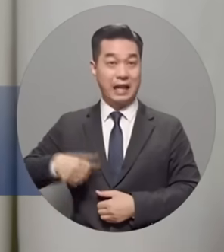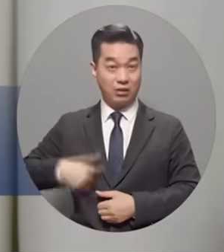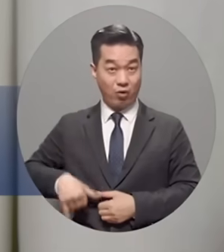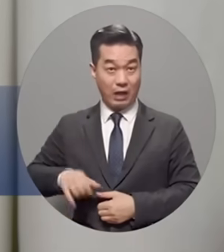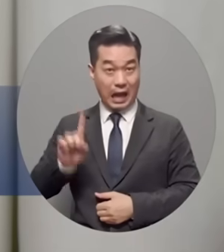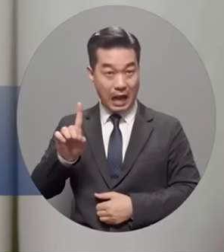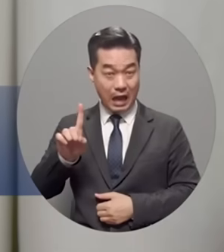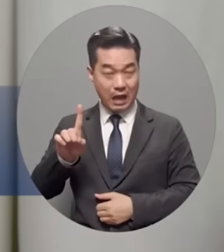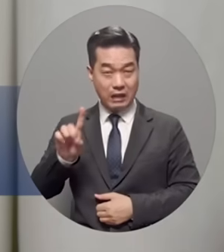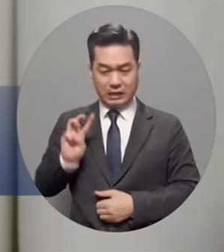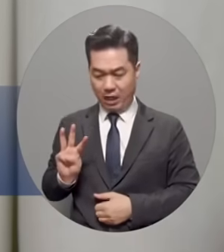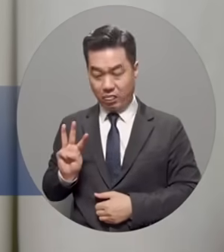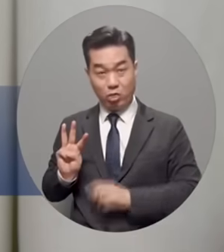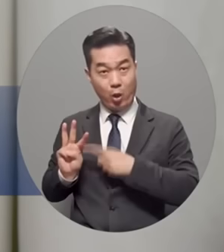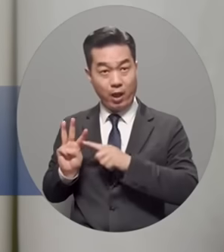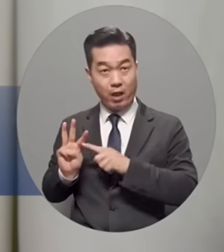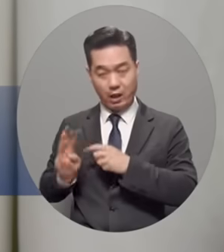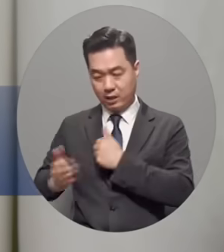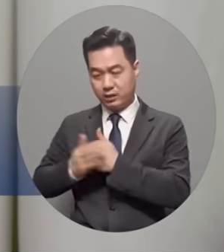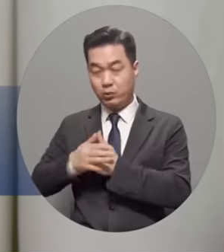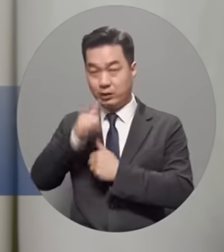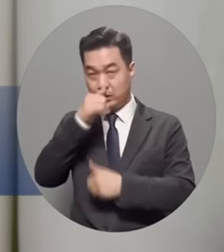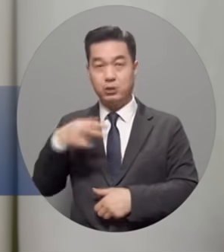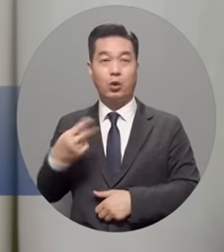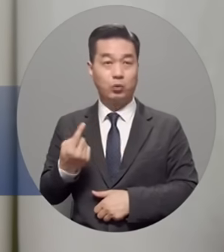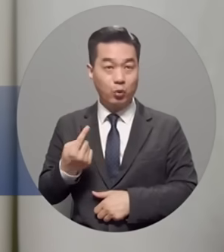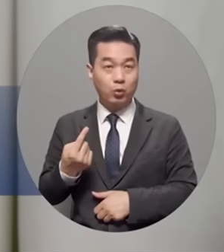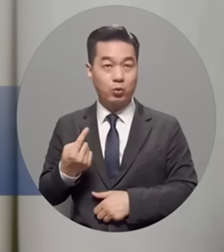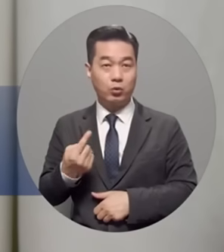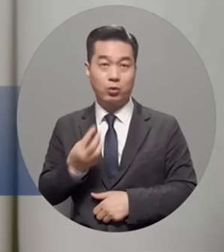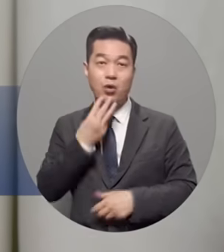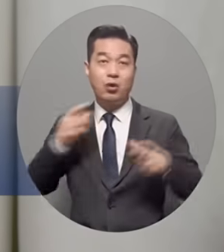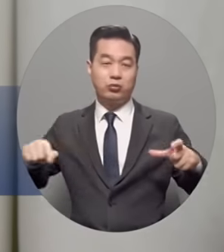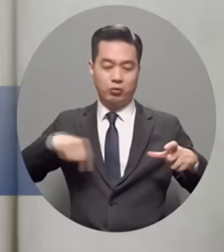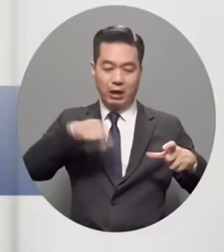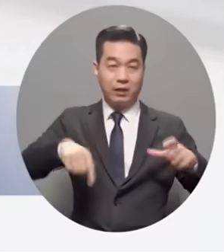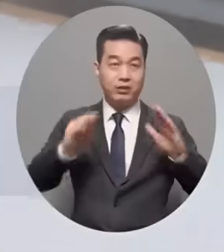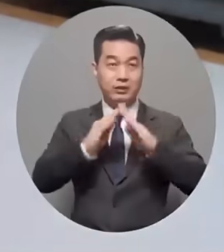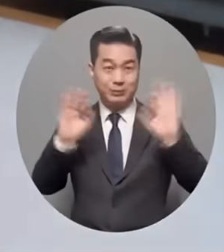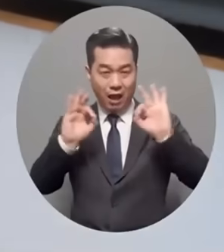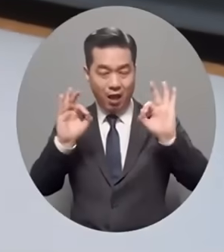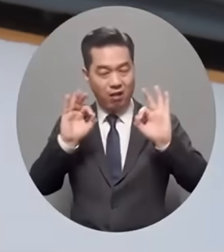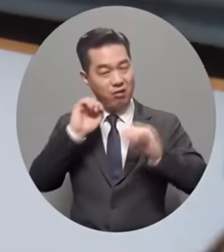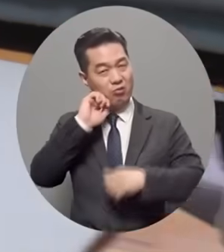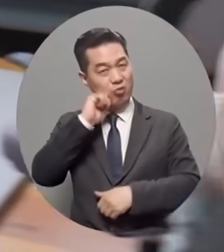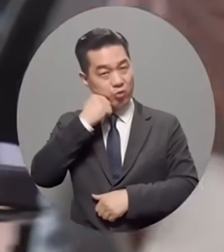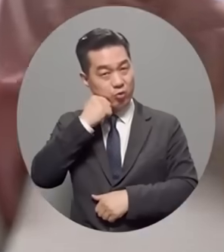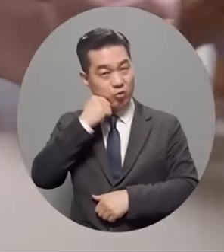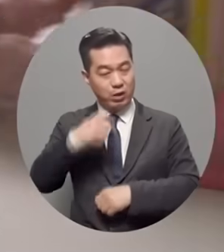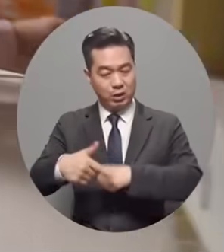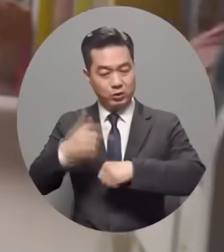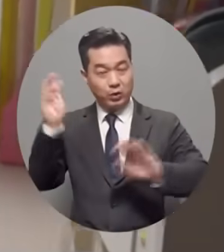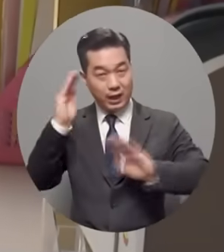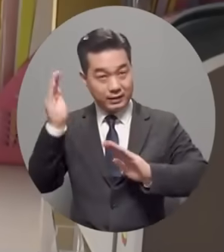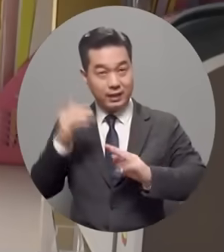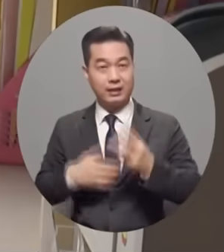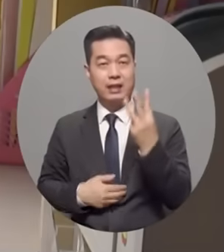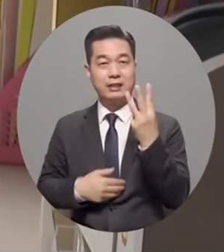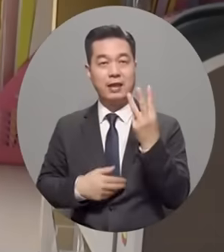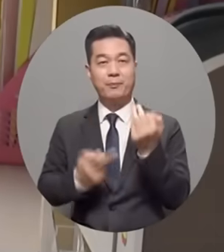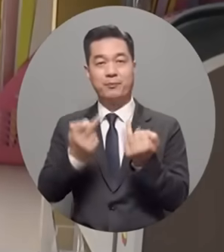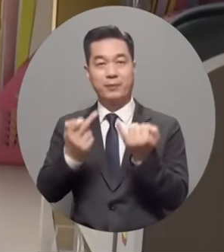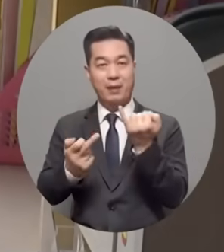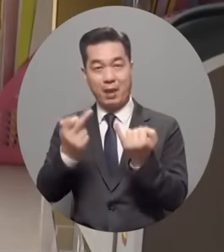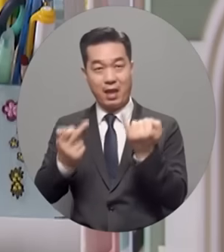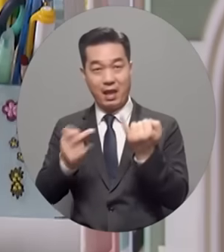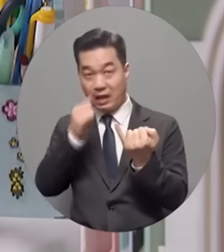보니까 그 지원을 받아도 수도권에 찾기가 너무 어려운 상황이어서. 초등학생 3남매를 키우는 집.